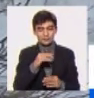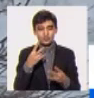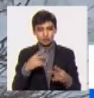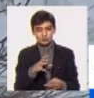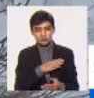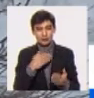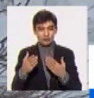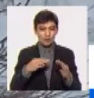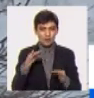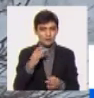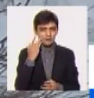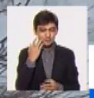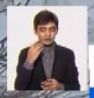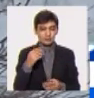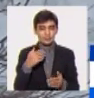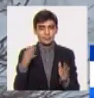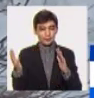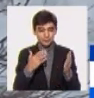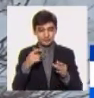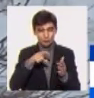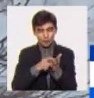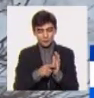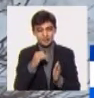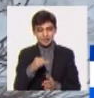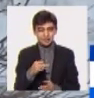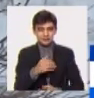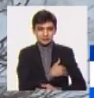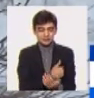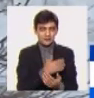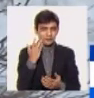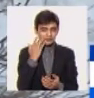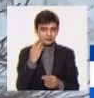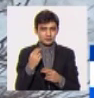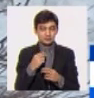ненужные контакты, чаще проветривать помещения и измерять температуру